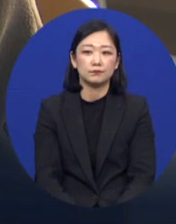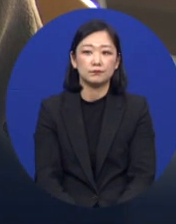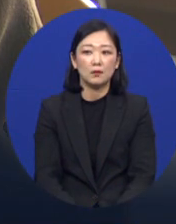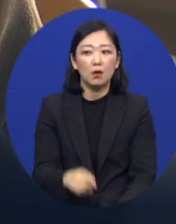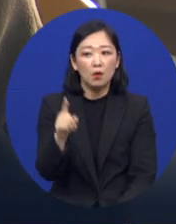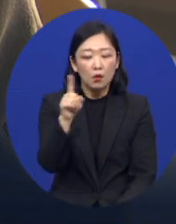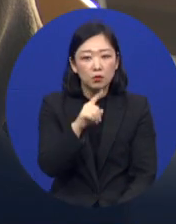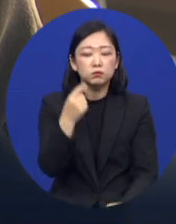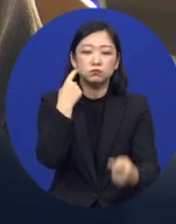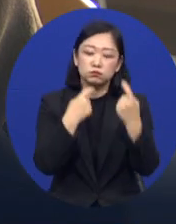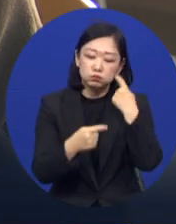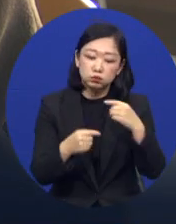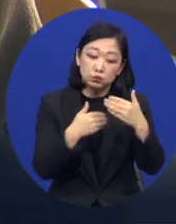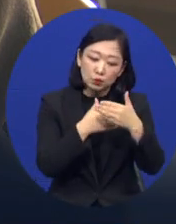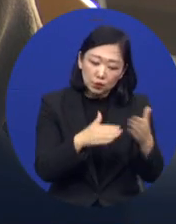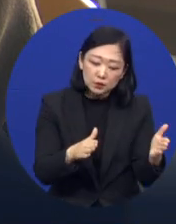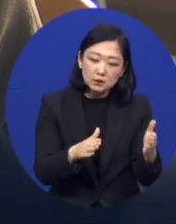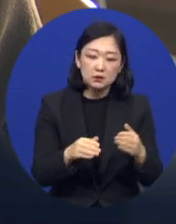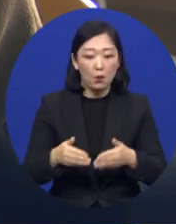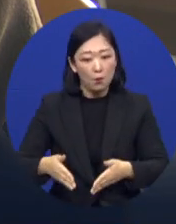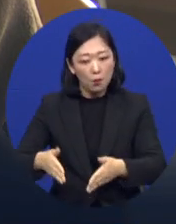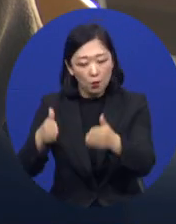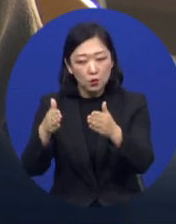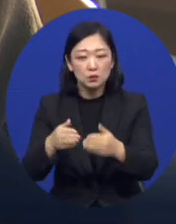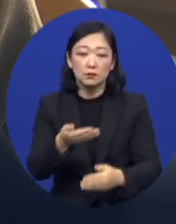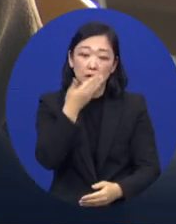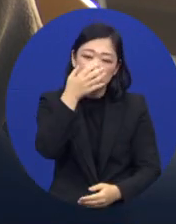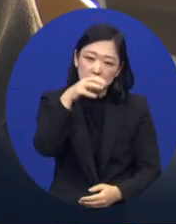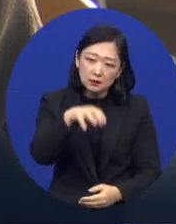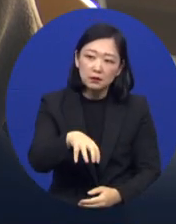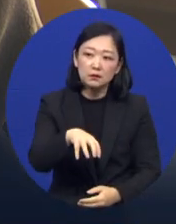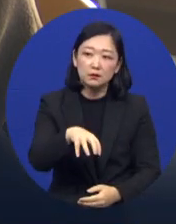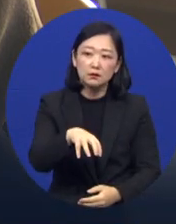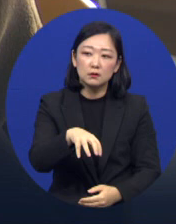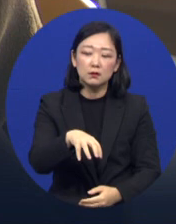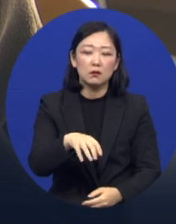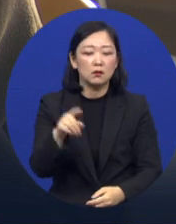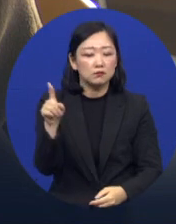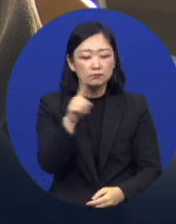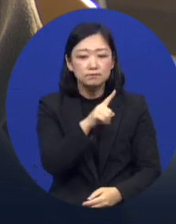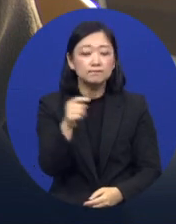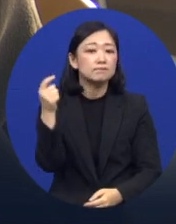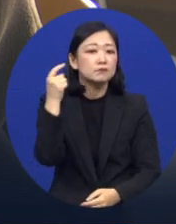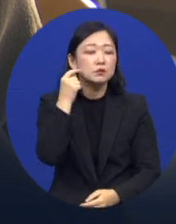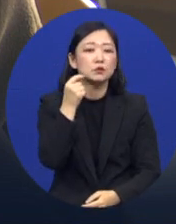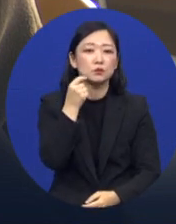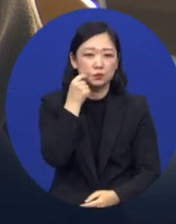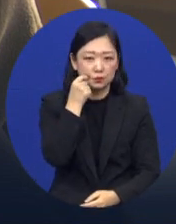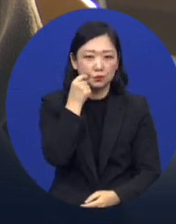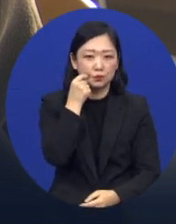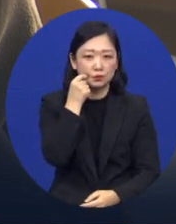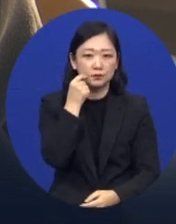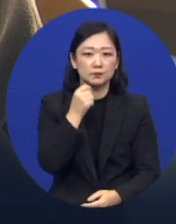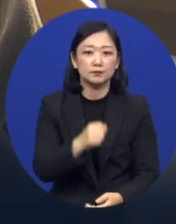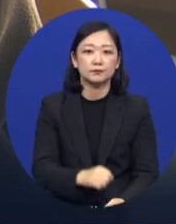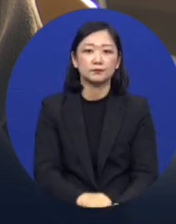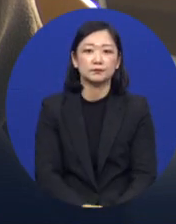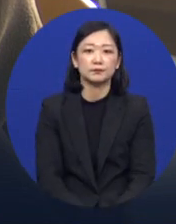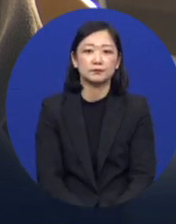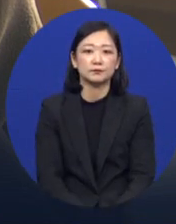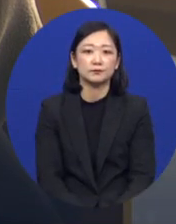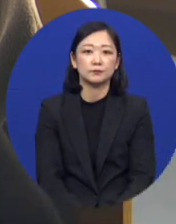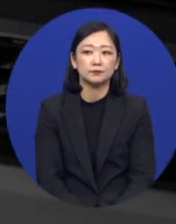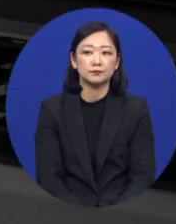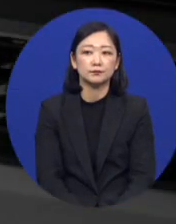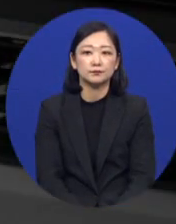어디서 이게 교실인지 사실 복도인지 어디 식당인지 이런 장소적인 것도 제대로 전해듣지